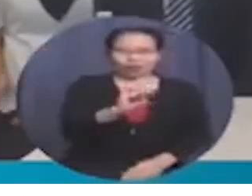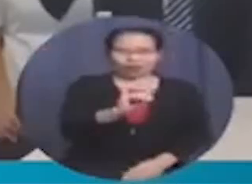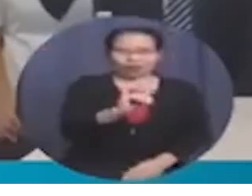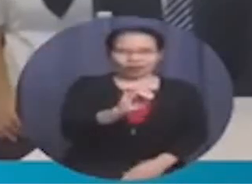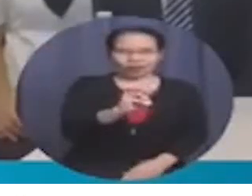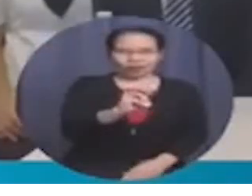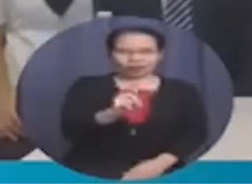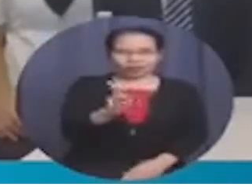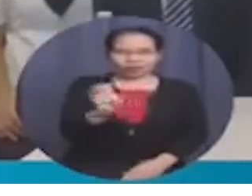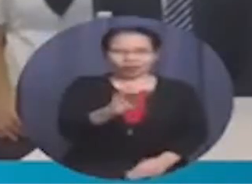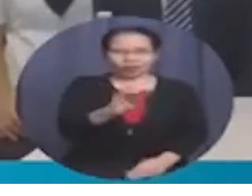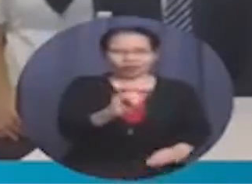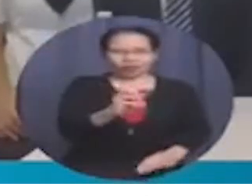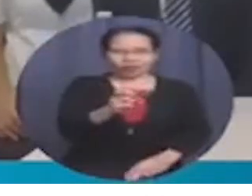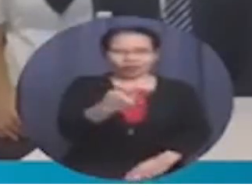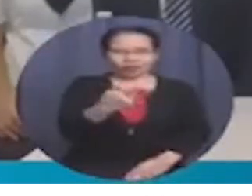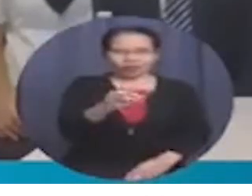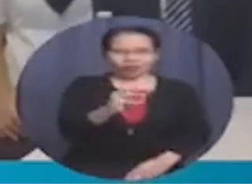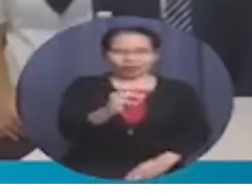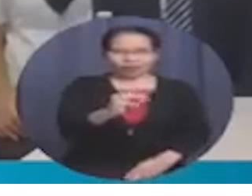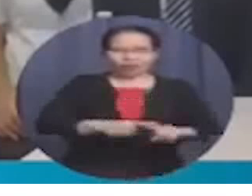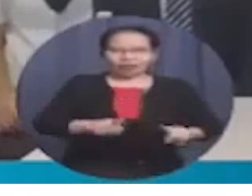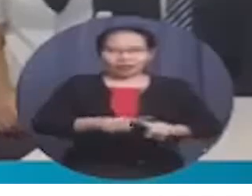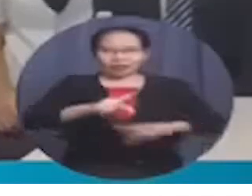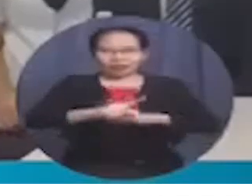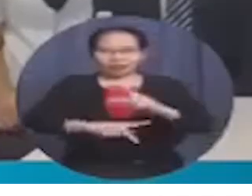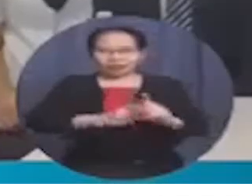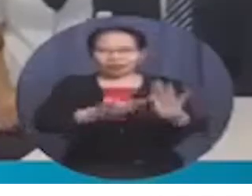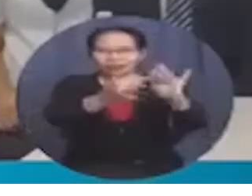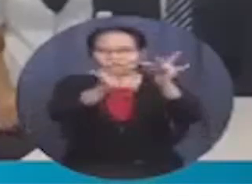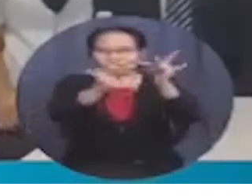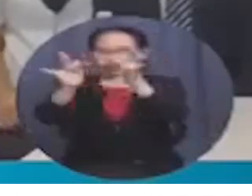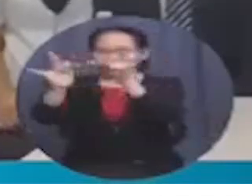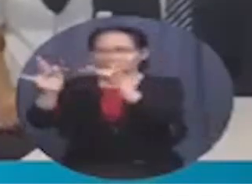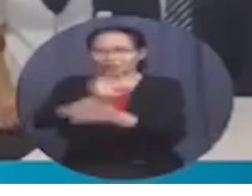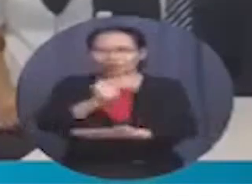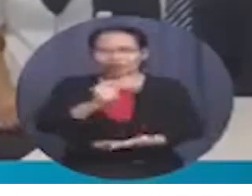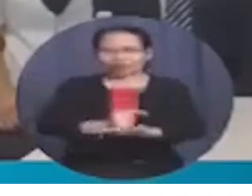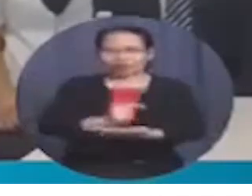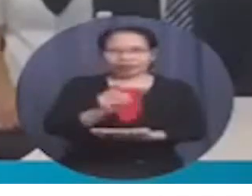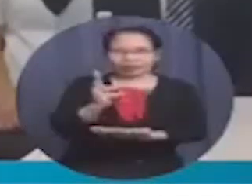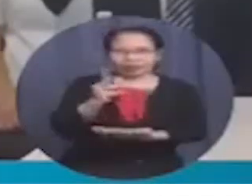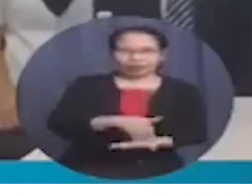sa Instagram, at sa iba-ibang ano natin sa internet. A total of